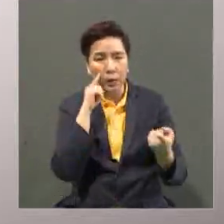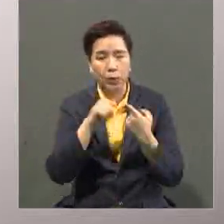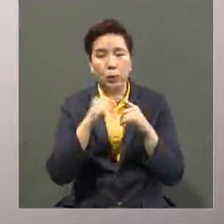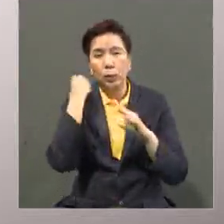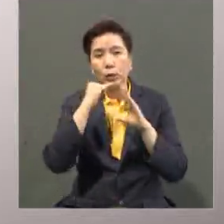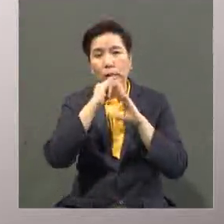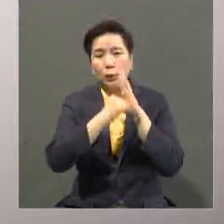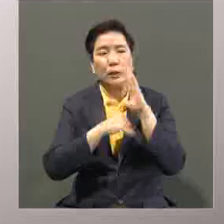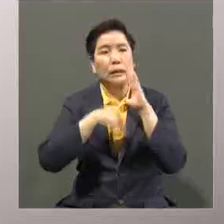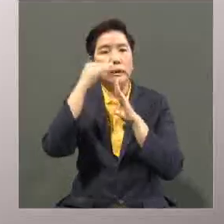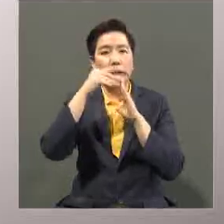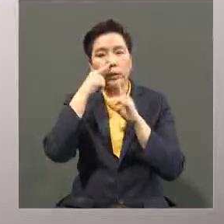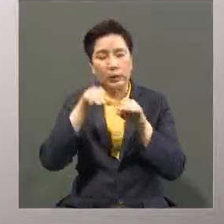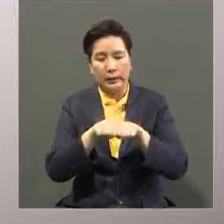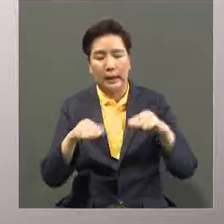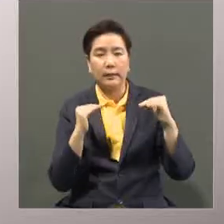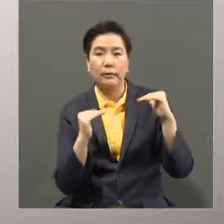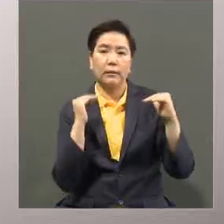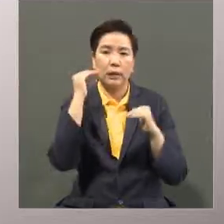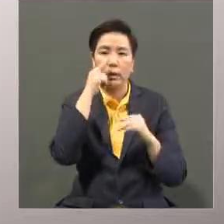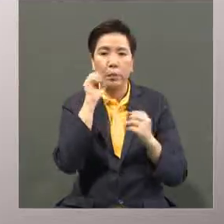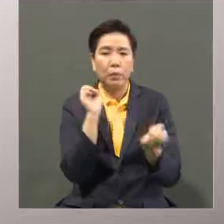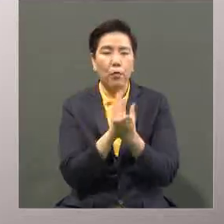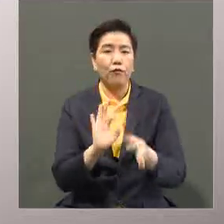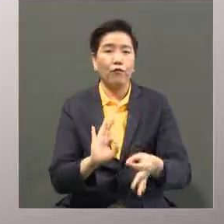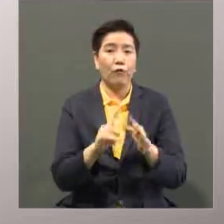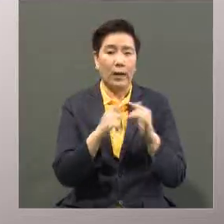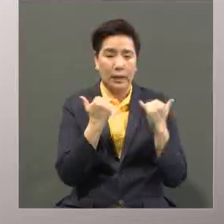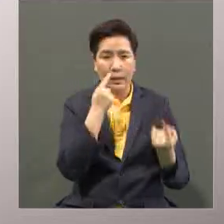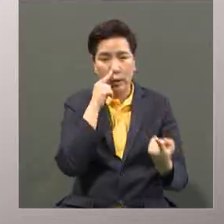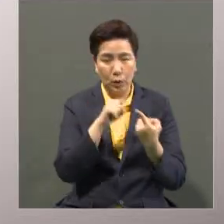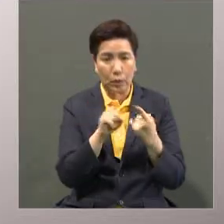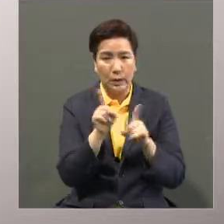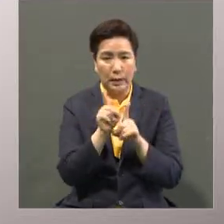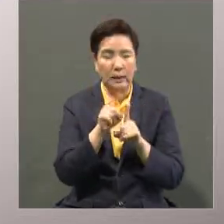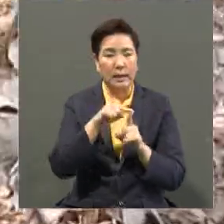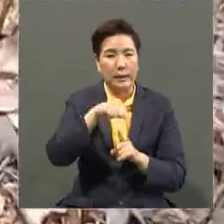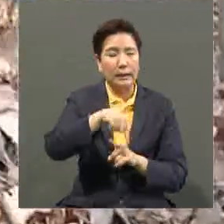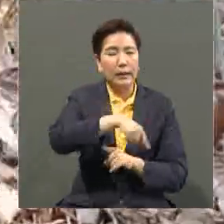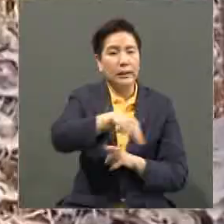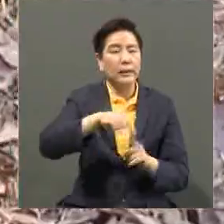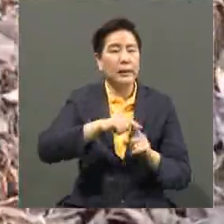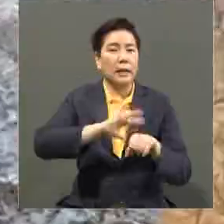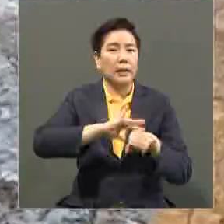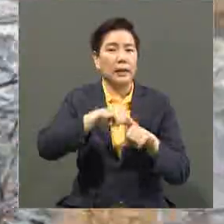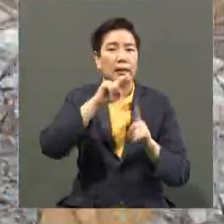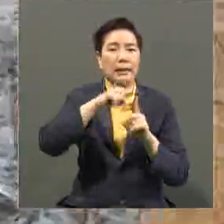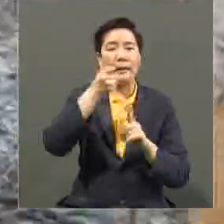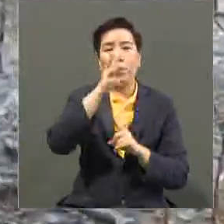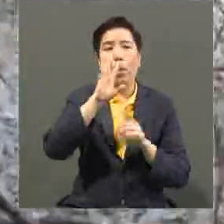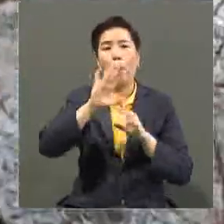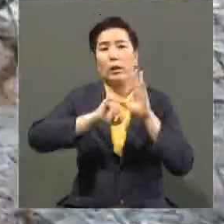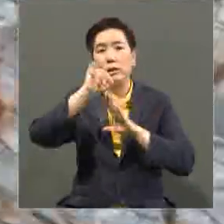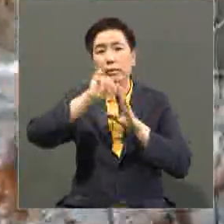จังหวัดของภาคเหนือเนี่ยเกินมาตรฐานหมดเลยนะครับไปดูเรื่องของไฟกันก่อนแล้วกันนะฮะทางด้านสำนักบริหารพื้นที่ที่อนุรักษ์ที่ 16เชียงใหม่เนี่ย